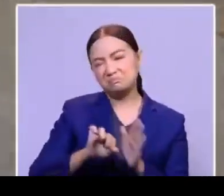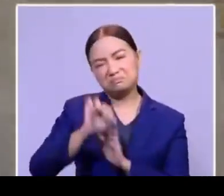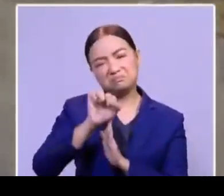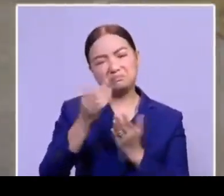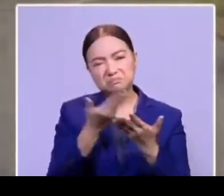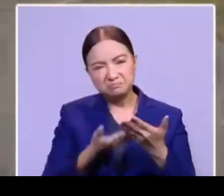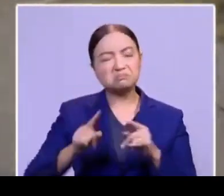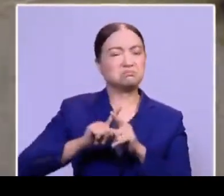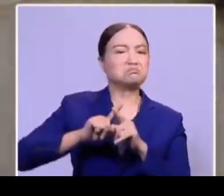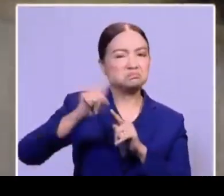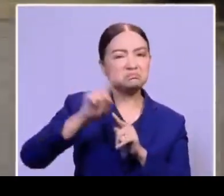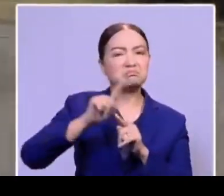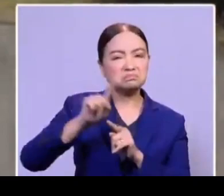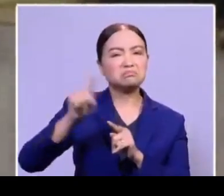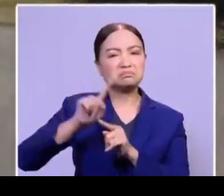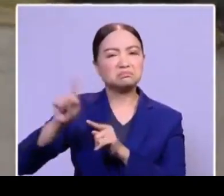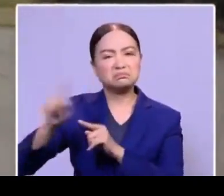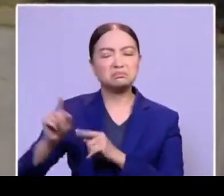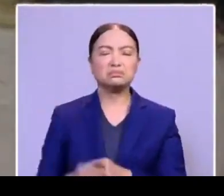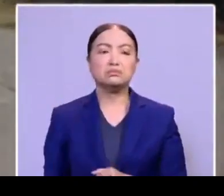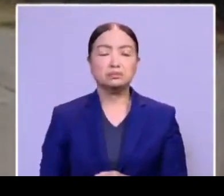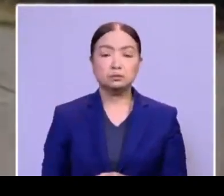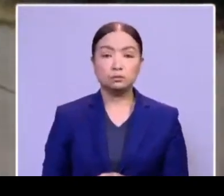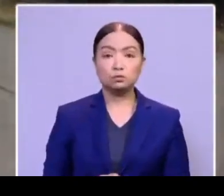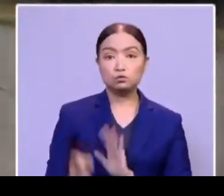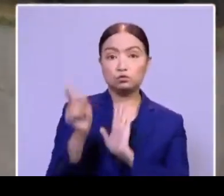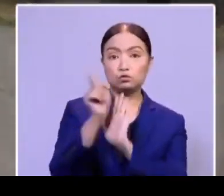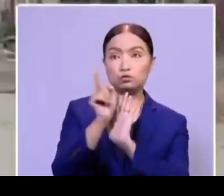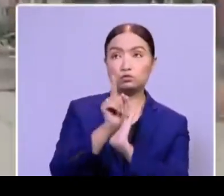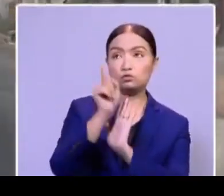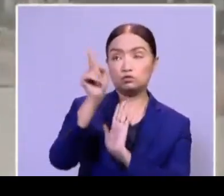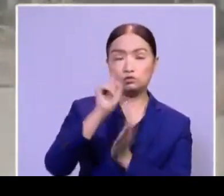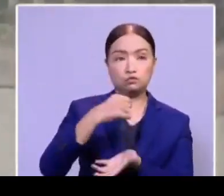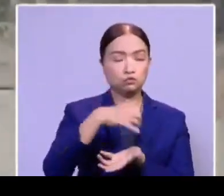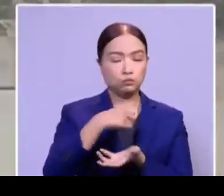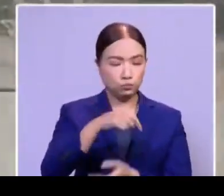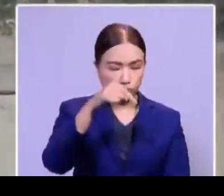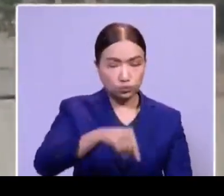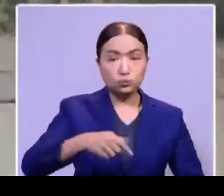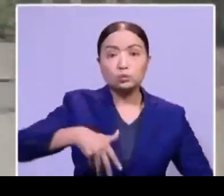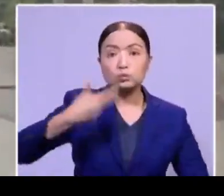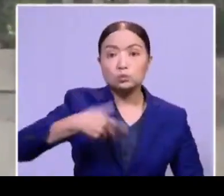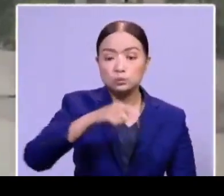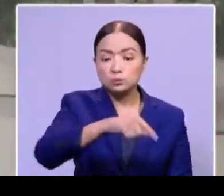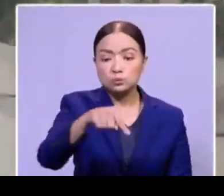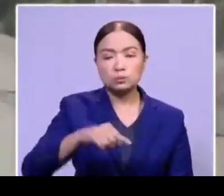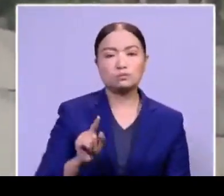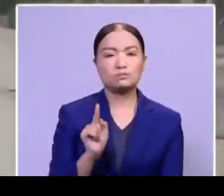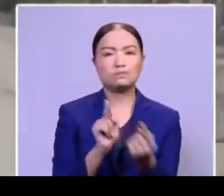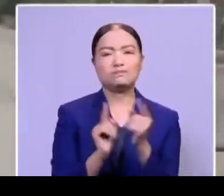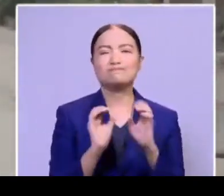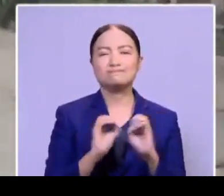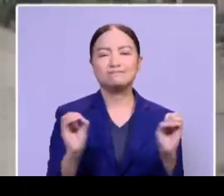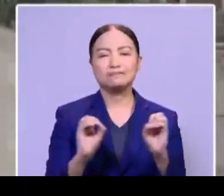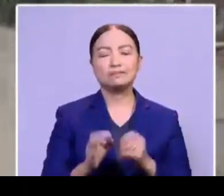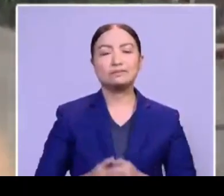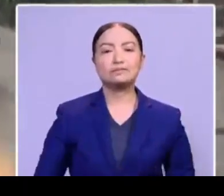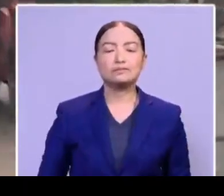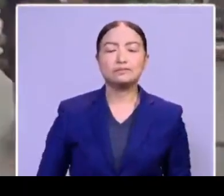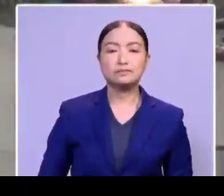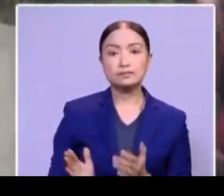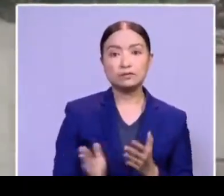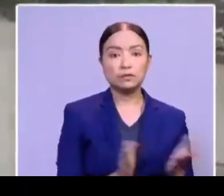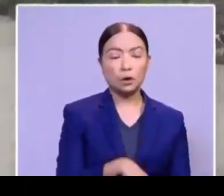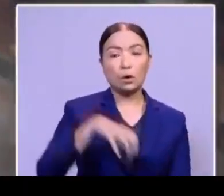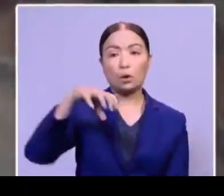ายวันแล้วจากการรายงานของดาวเทียมวันนี้ยังไม่พบจุดความร้อนจากการเผาในพื้นที่นะฮะทาง